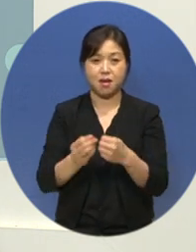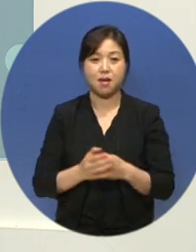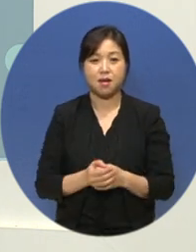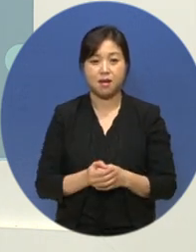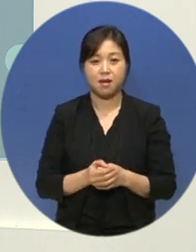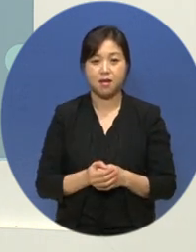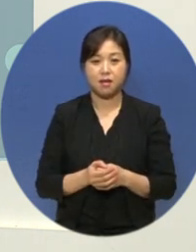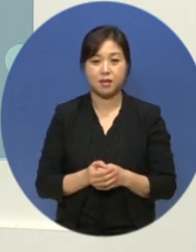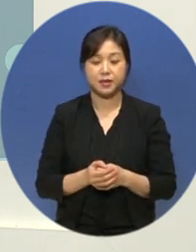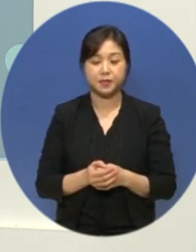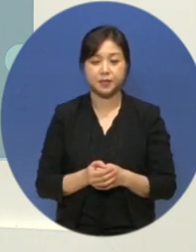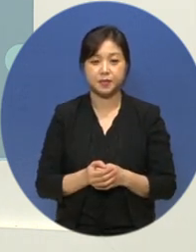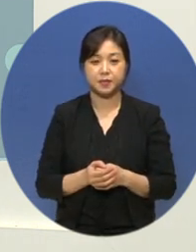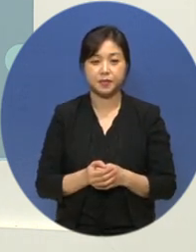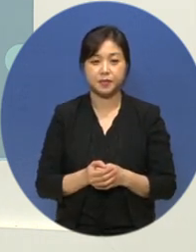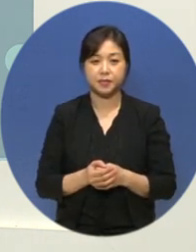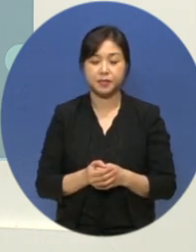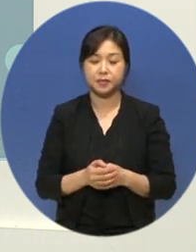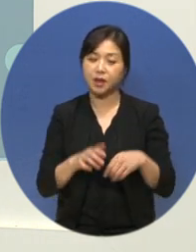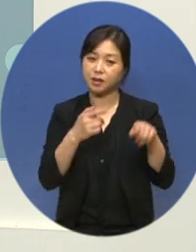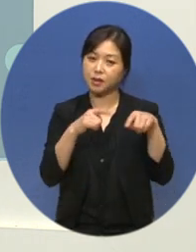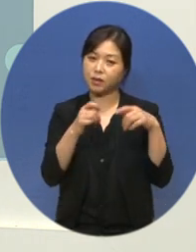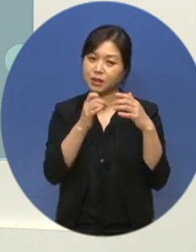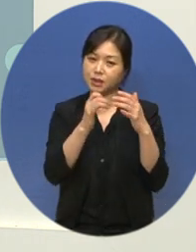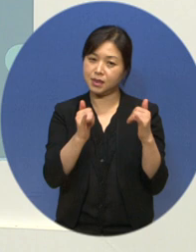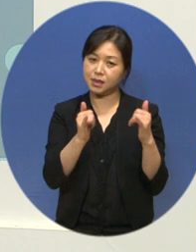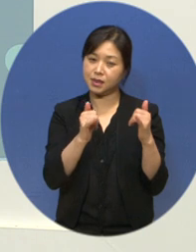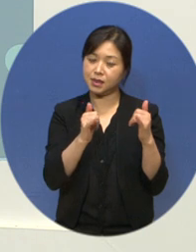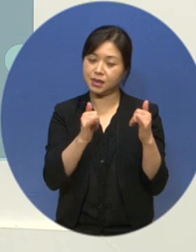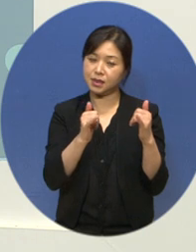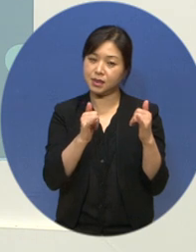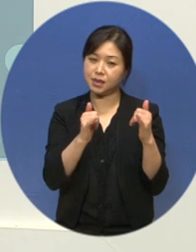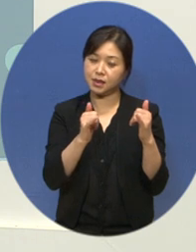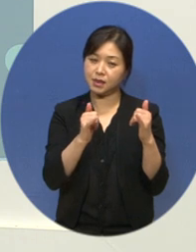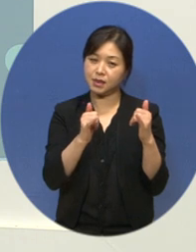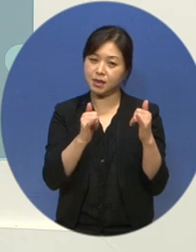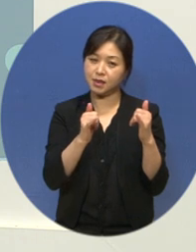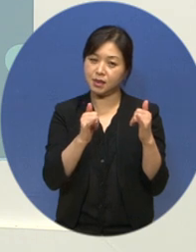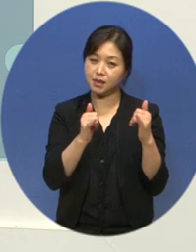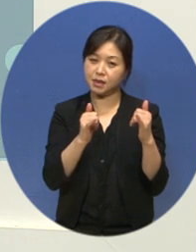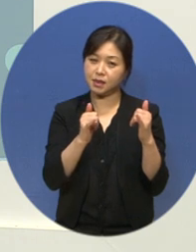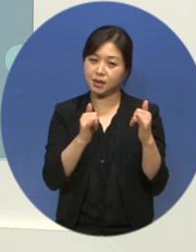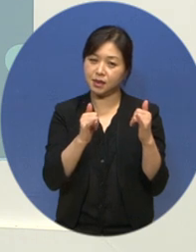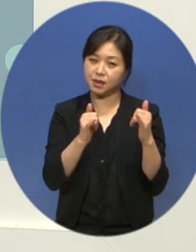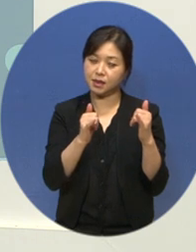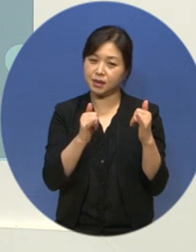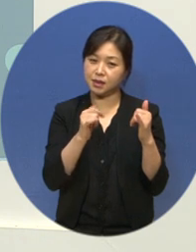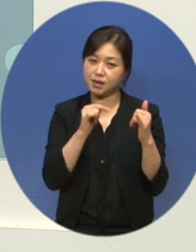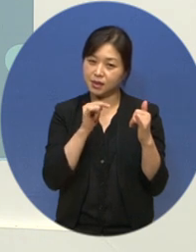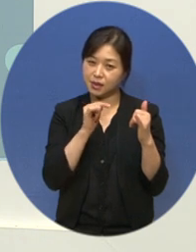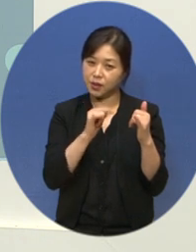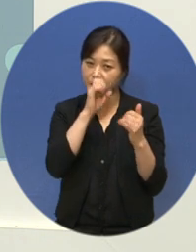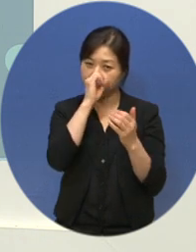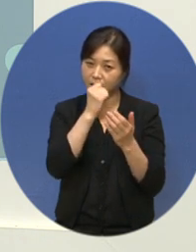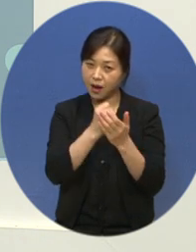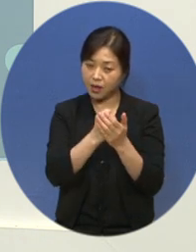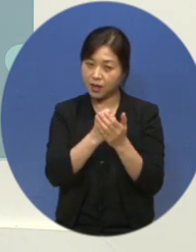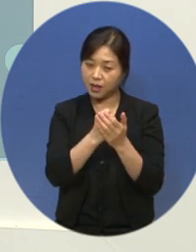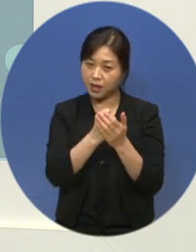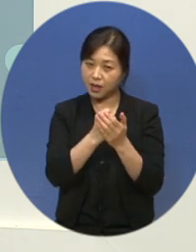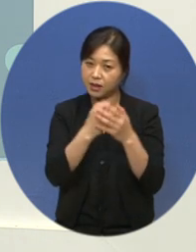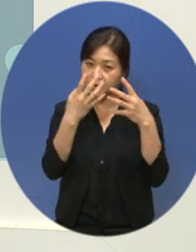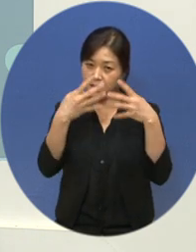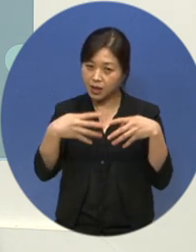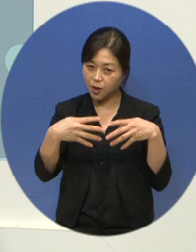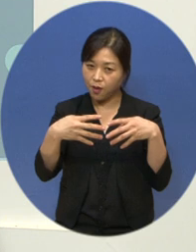씬들이 라면은 적어도 어떤 인물을 에 초 파판 인물이라고